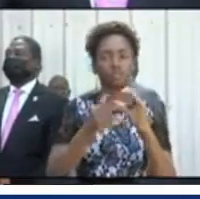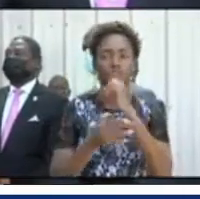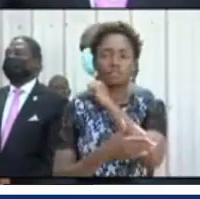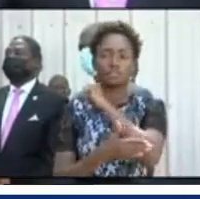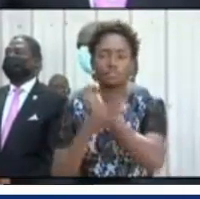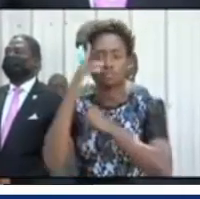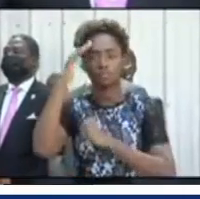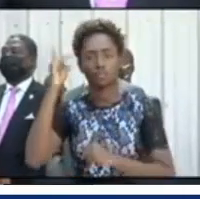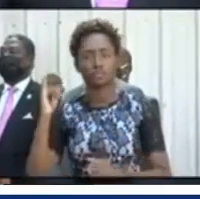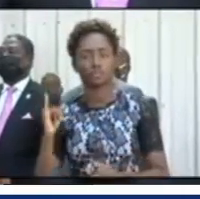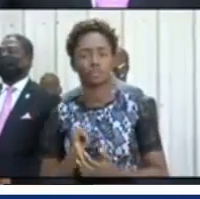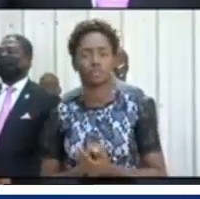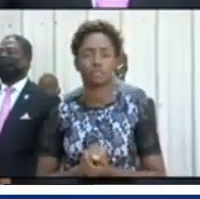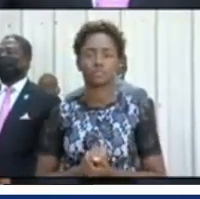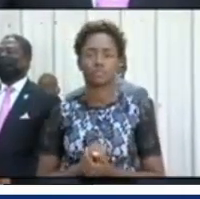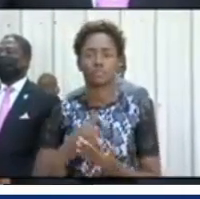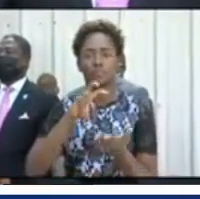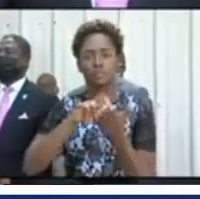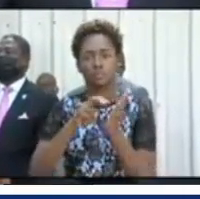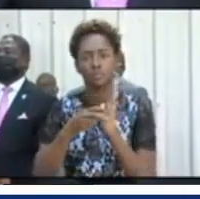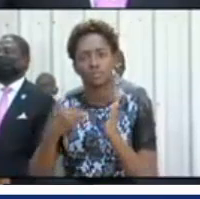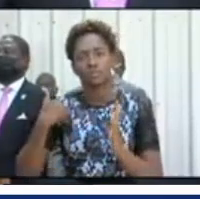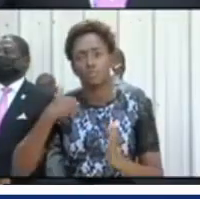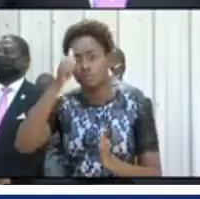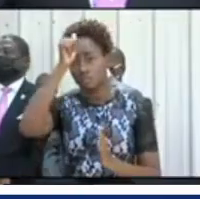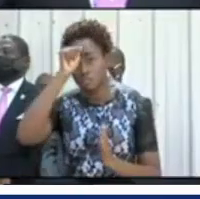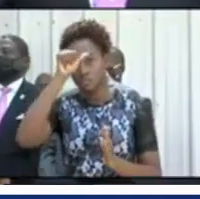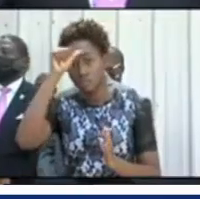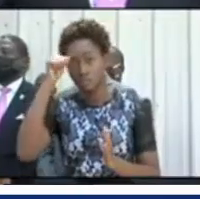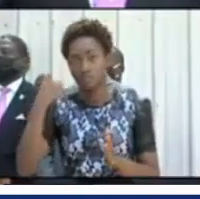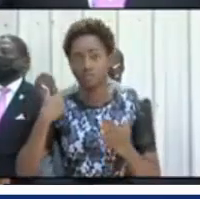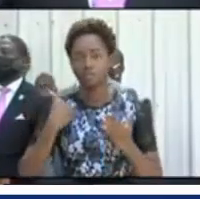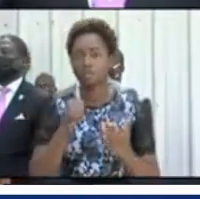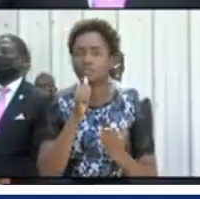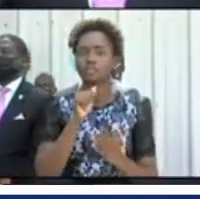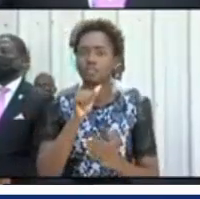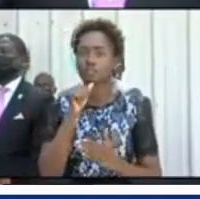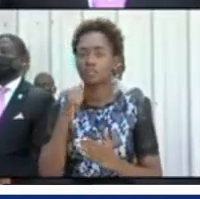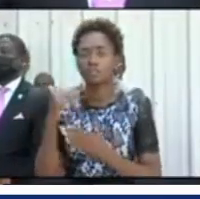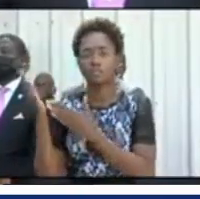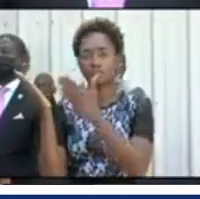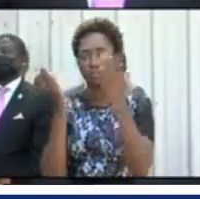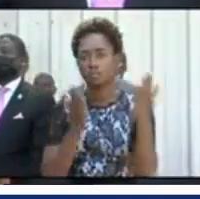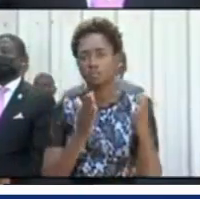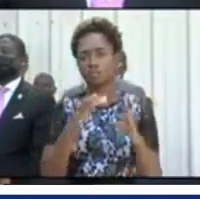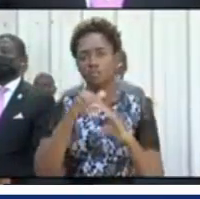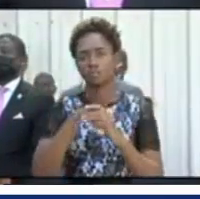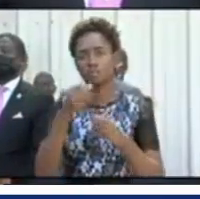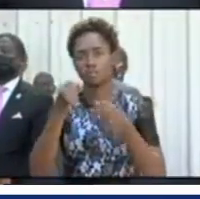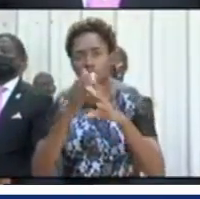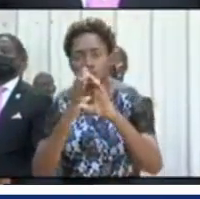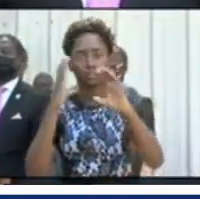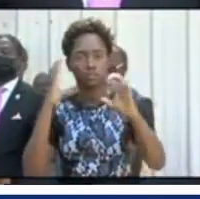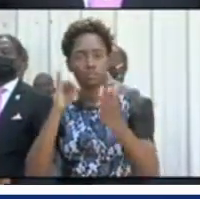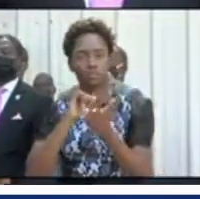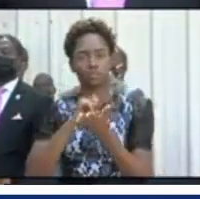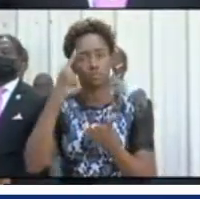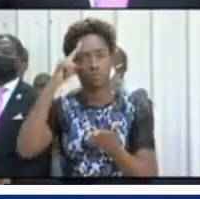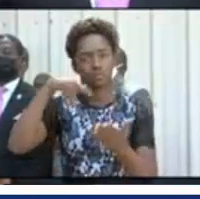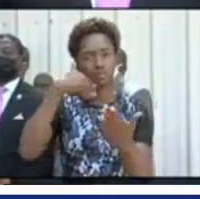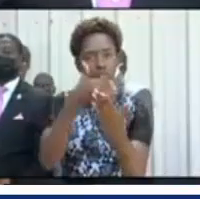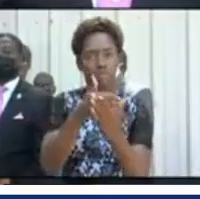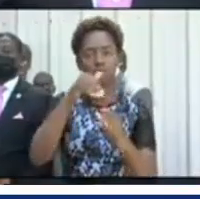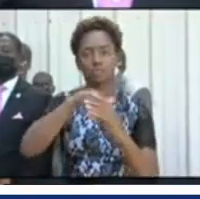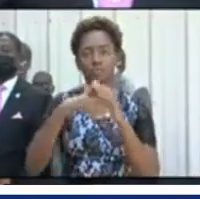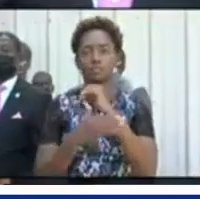dire yo gen parrain yo gen marraine qui mène yo dans conteneur et pour conteneur ça arrive dans pays